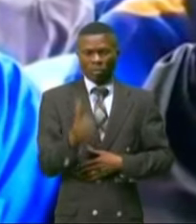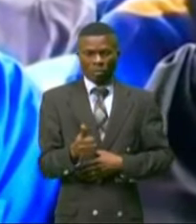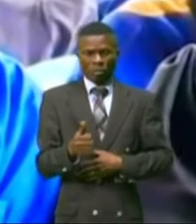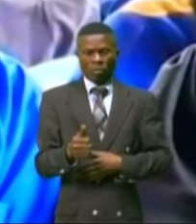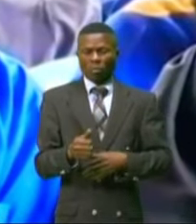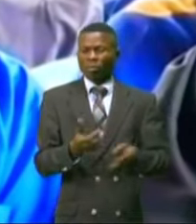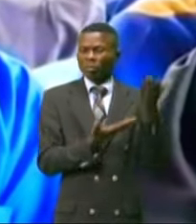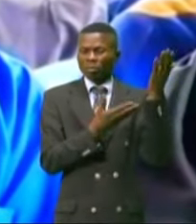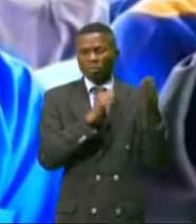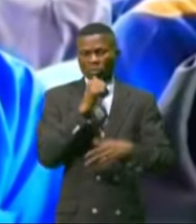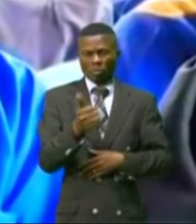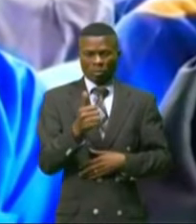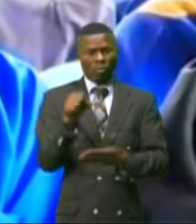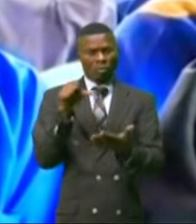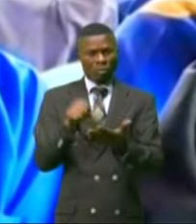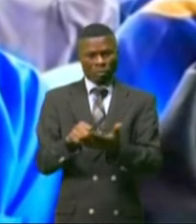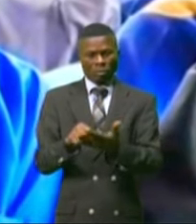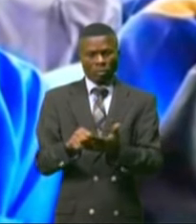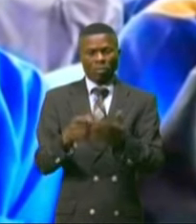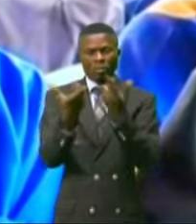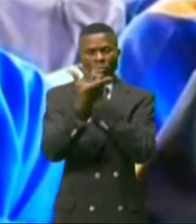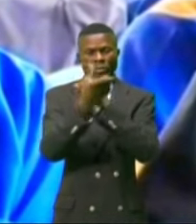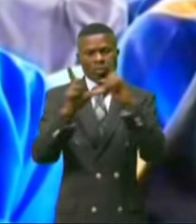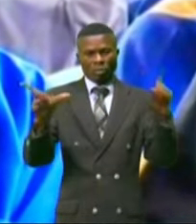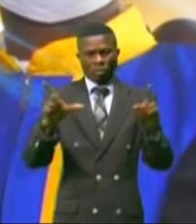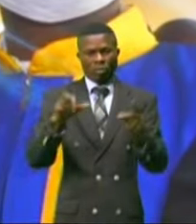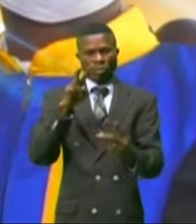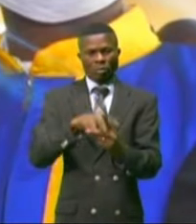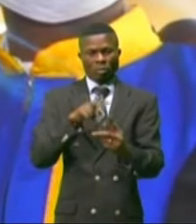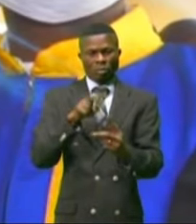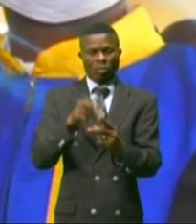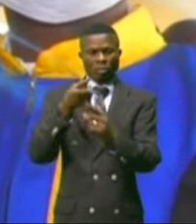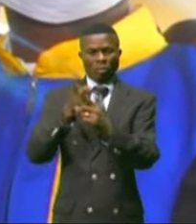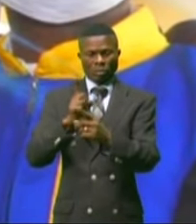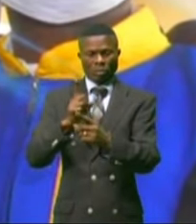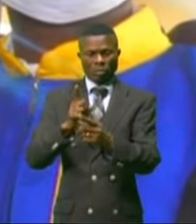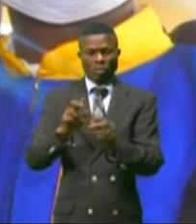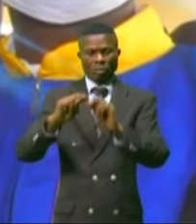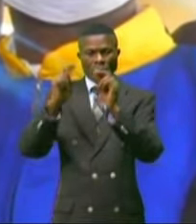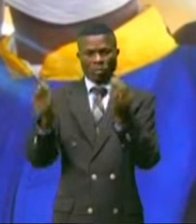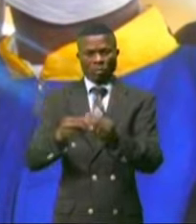non fondée, la requête de mise en liberté provisoire introduite par le préfet,